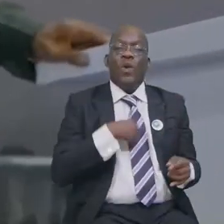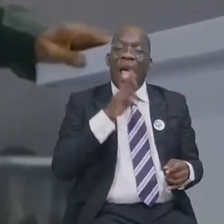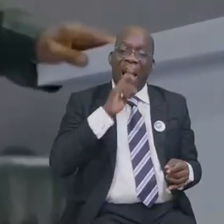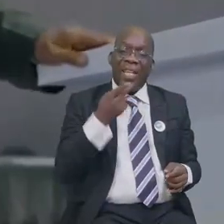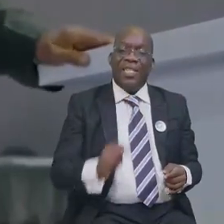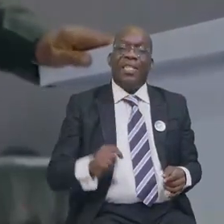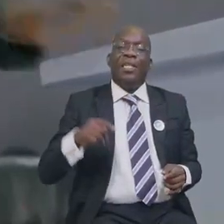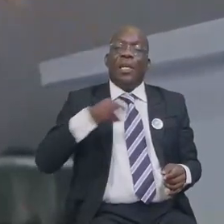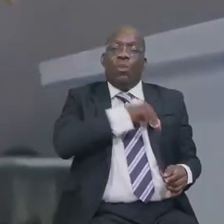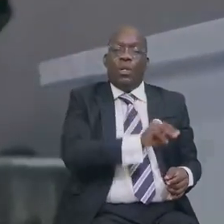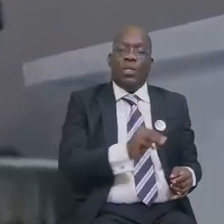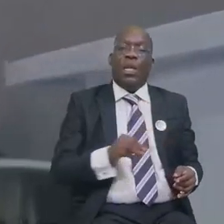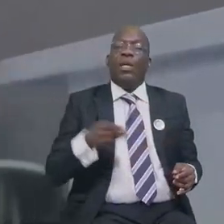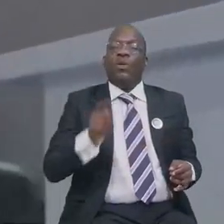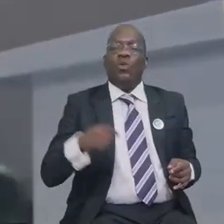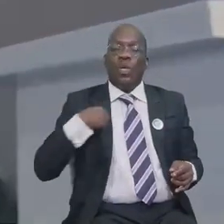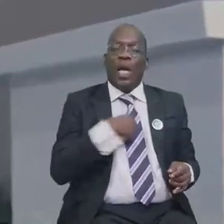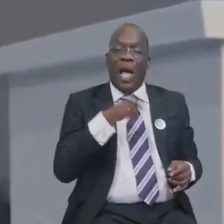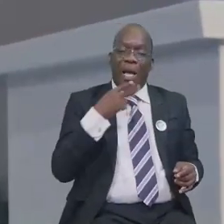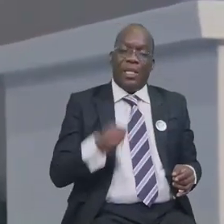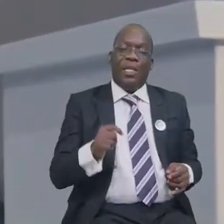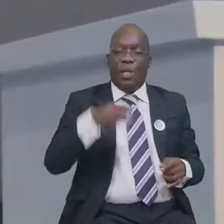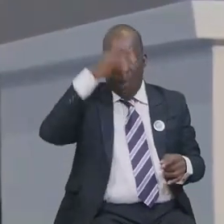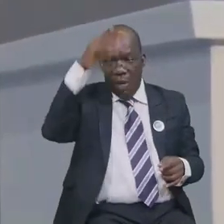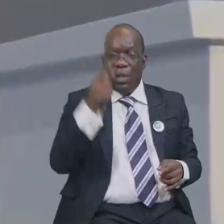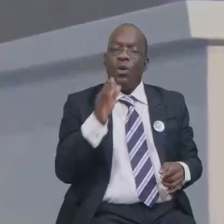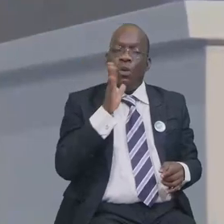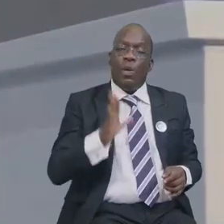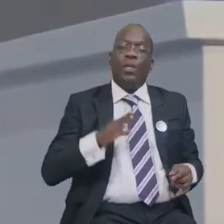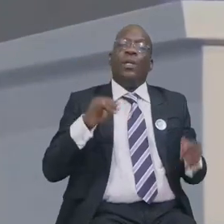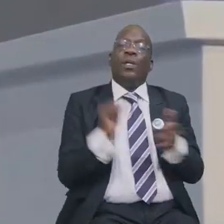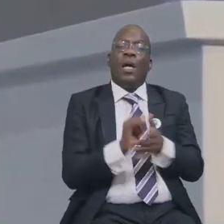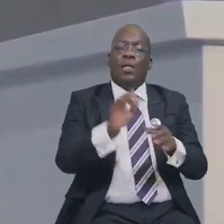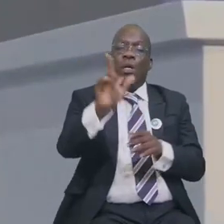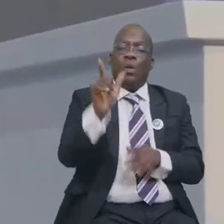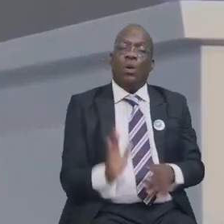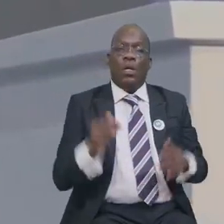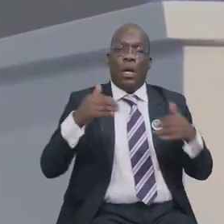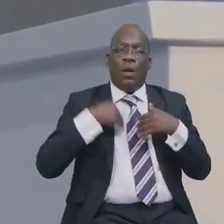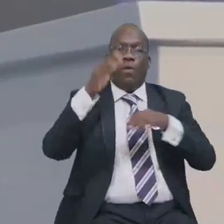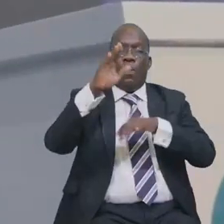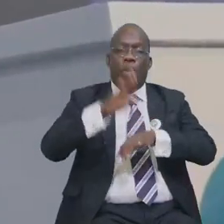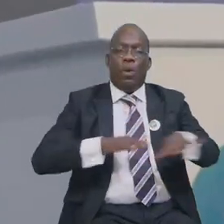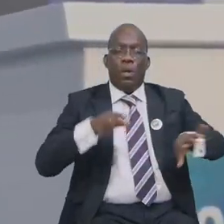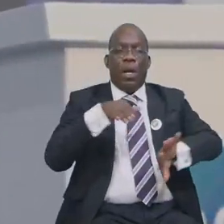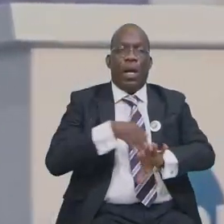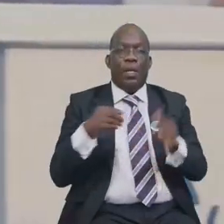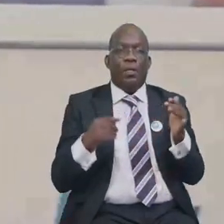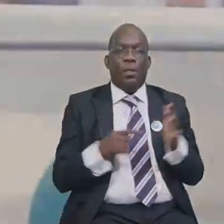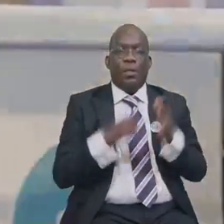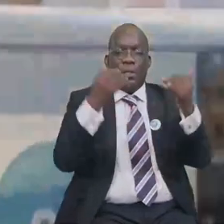femmes professionnels que Dieu a appelés en ce moment. Et nous